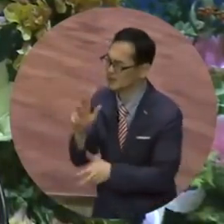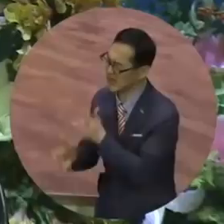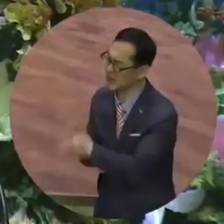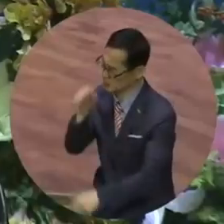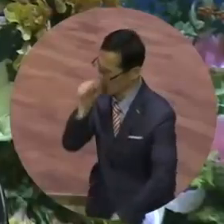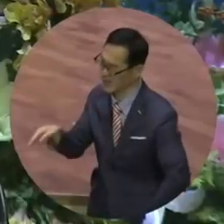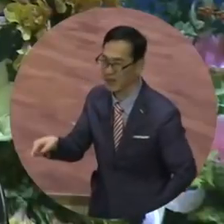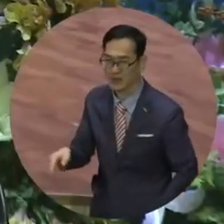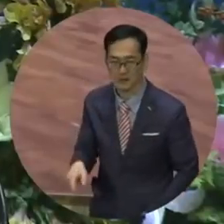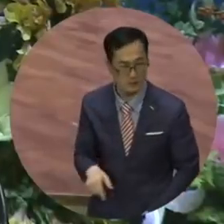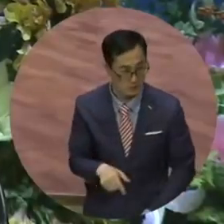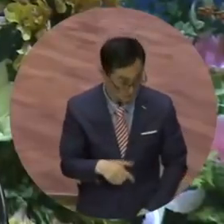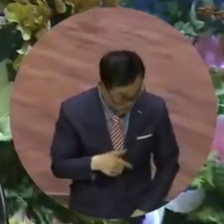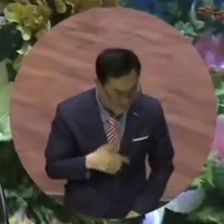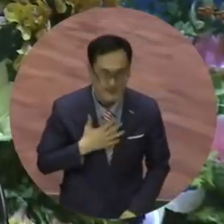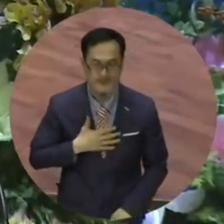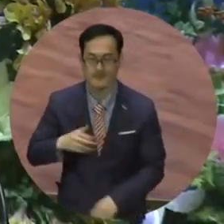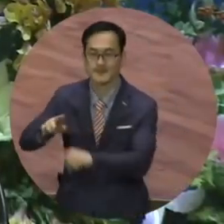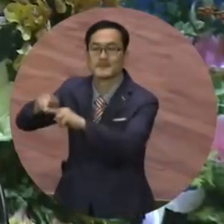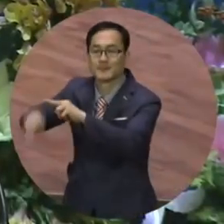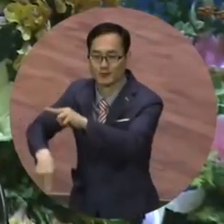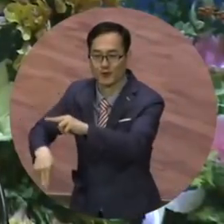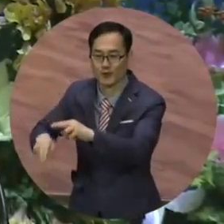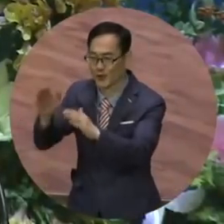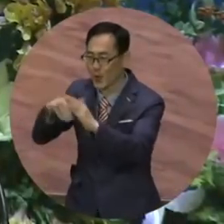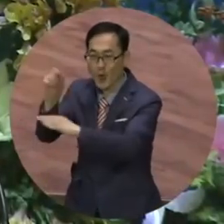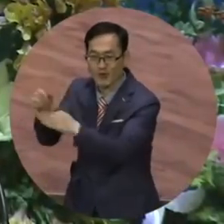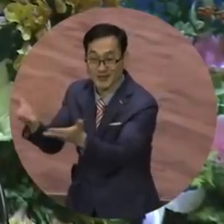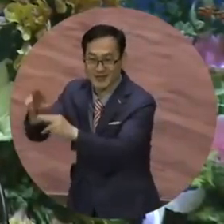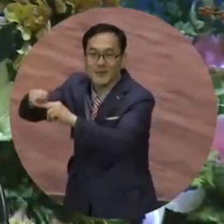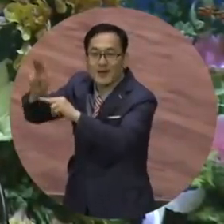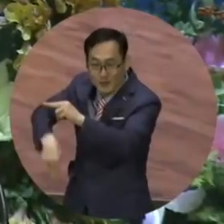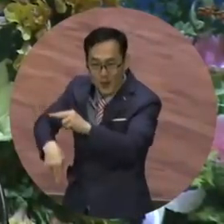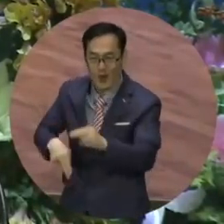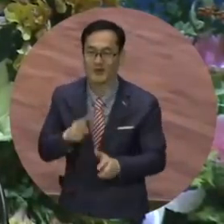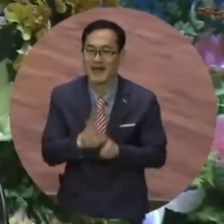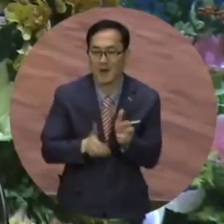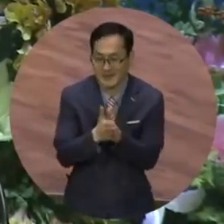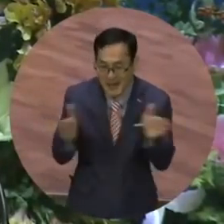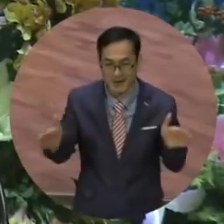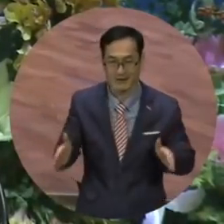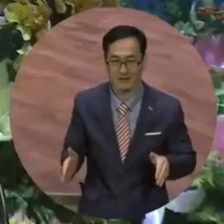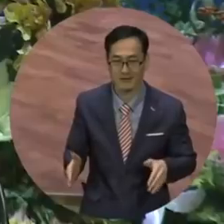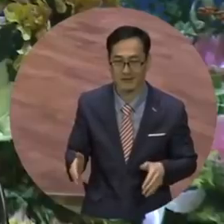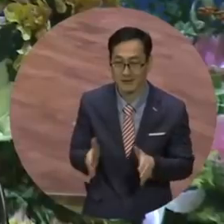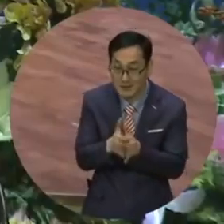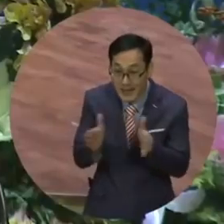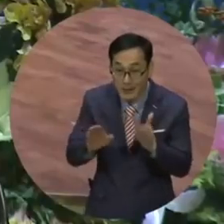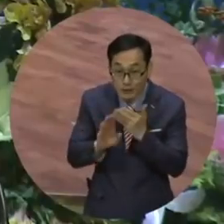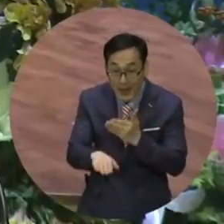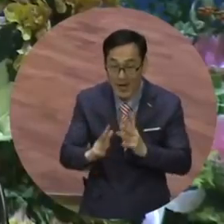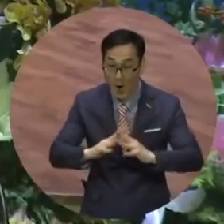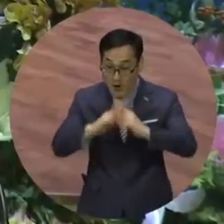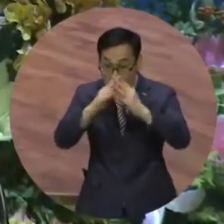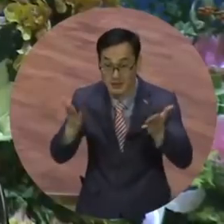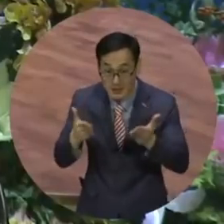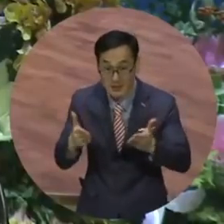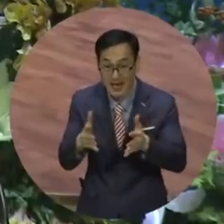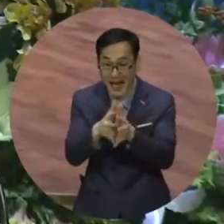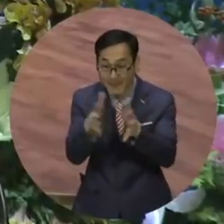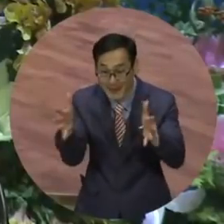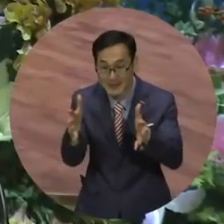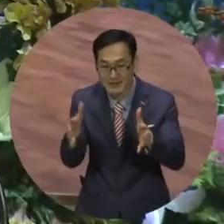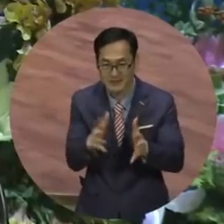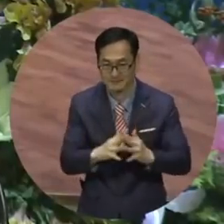했는데 부동산하고 아파트를 지었는데 대박을 터뜨렸어요. 떼돈을 벌었어요.